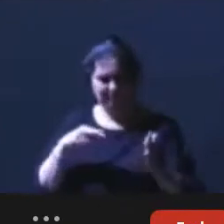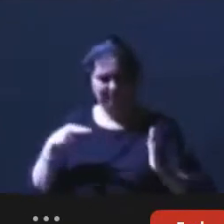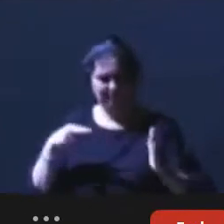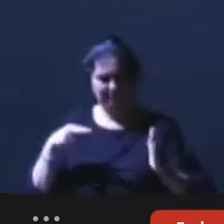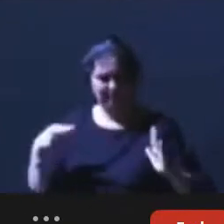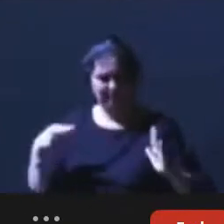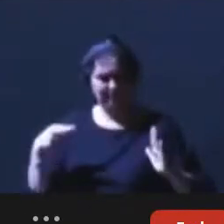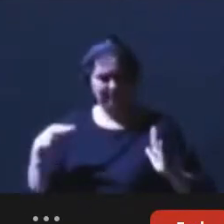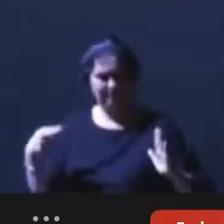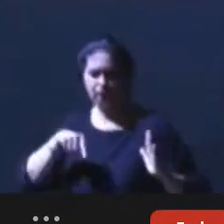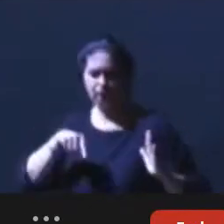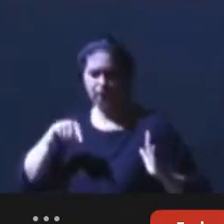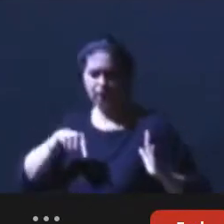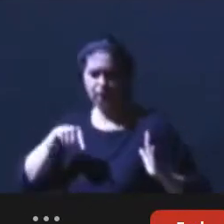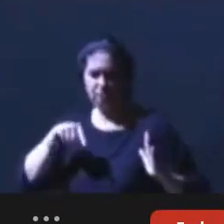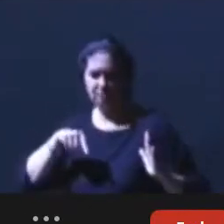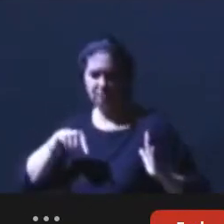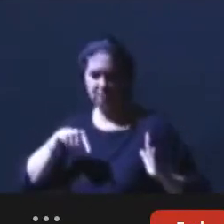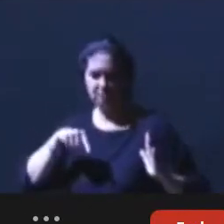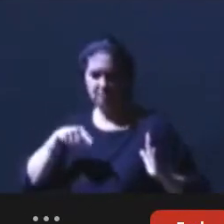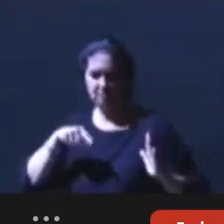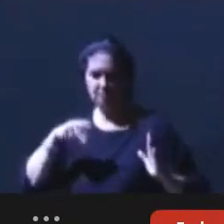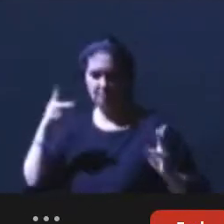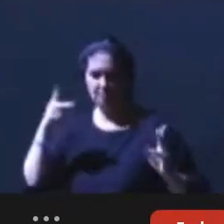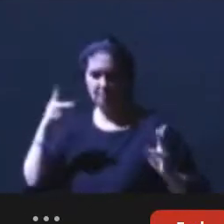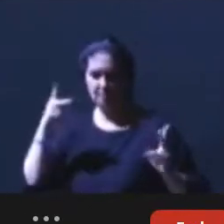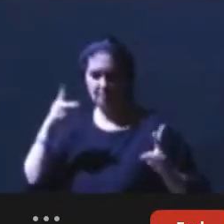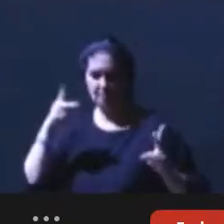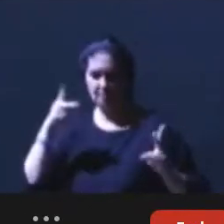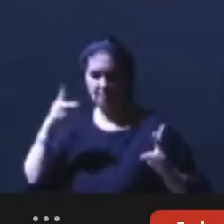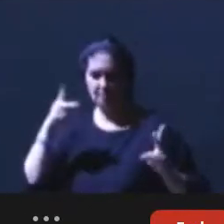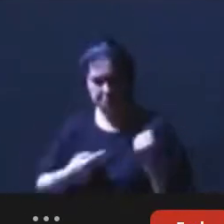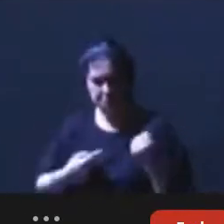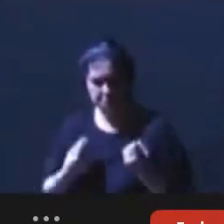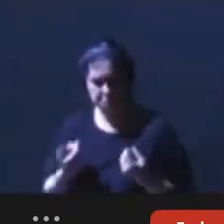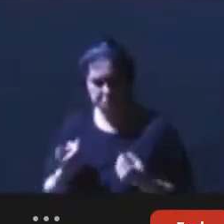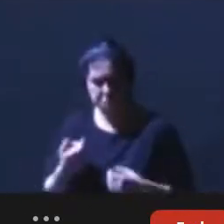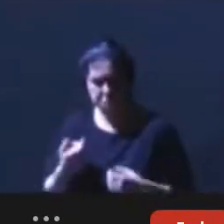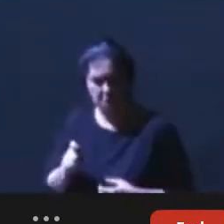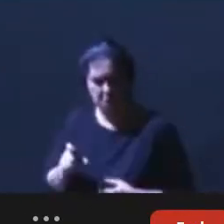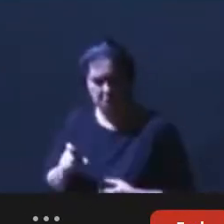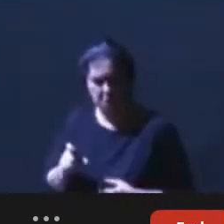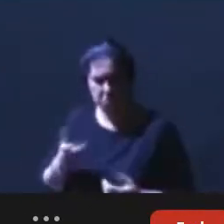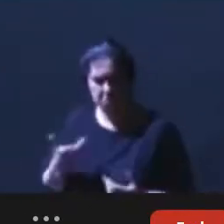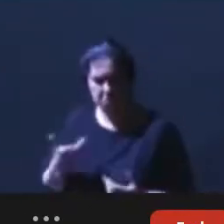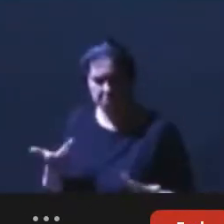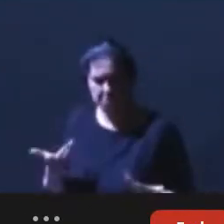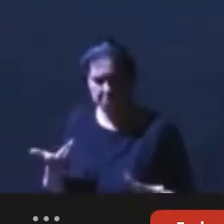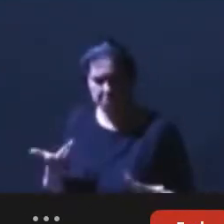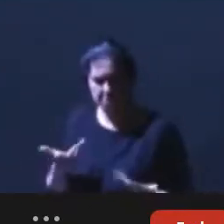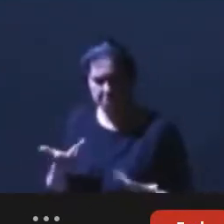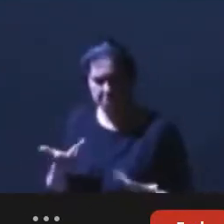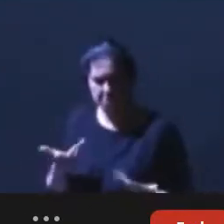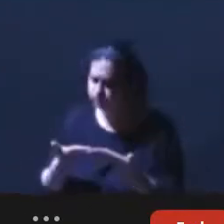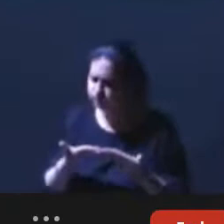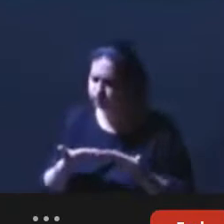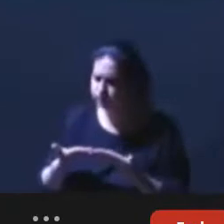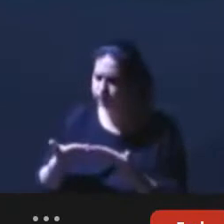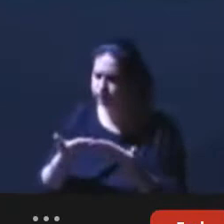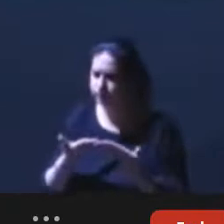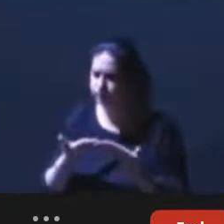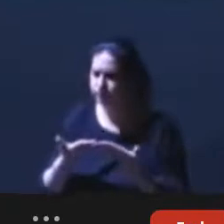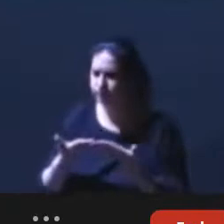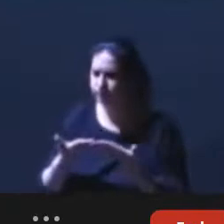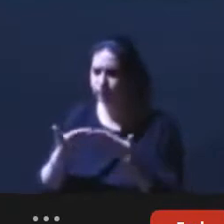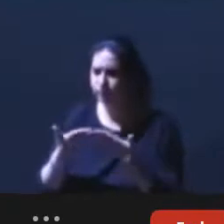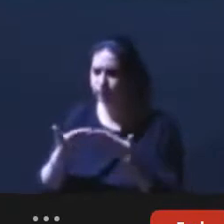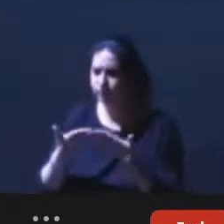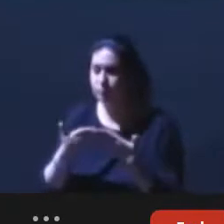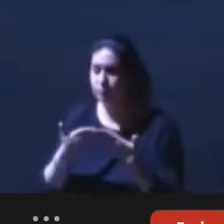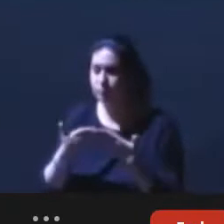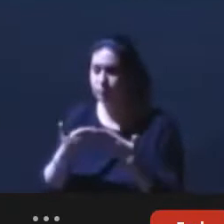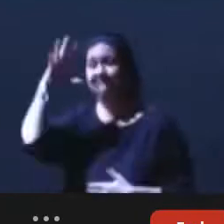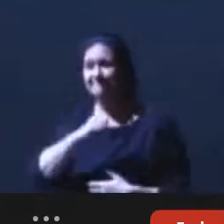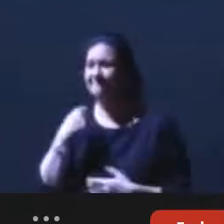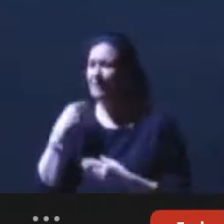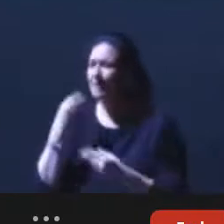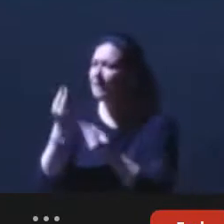Và khi mà hiểu được cái những cái điều này rồi thì tôi đã hiểu ra được một điều quan trọng.